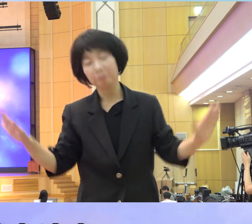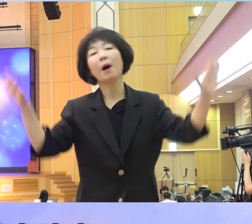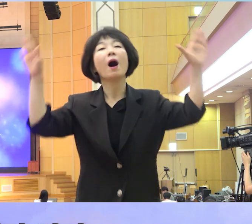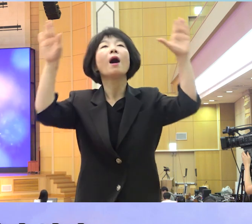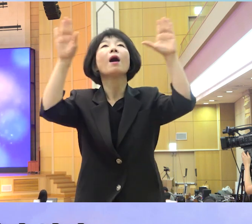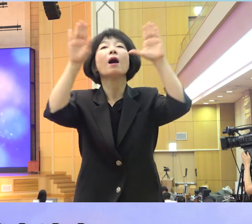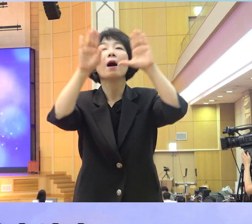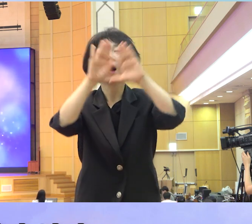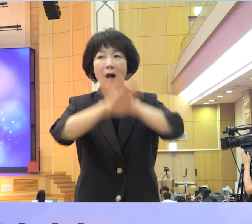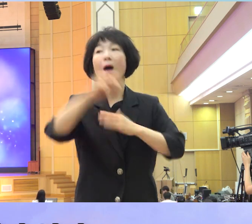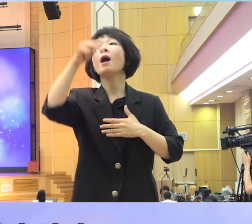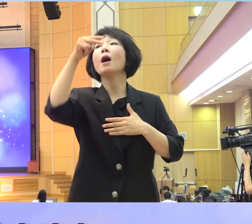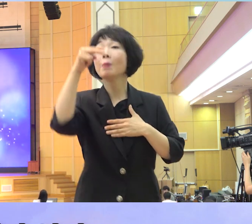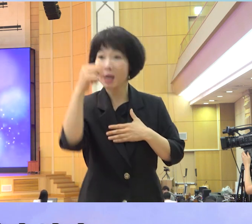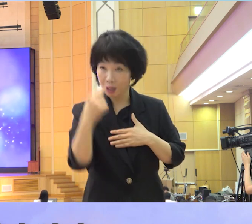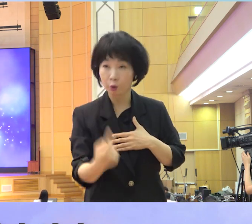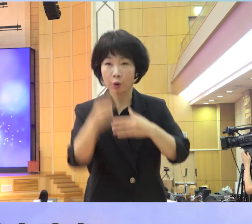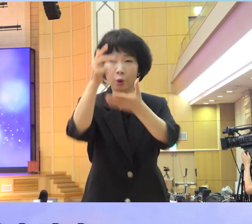어두운